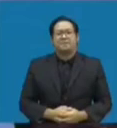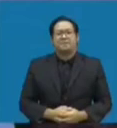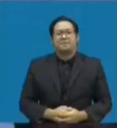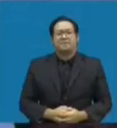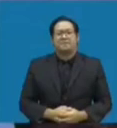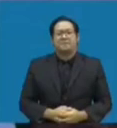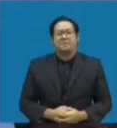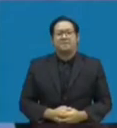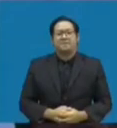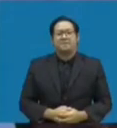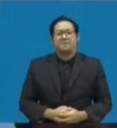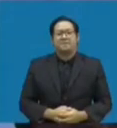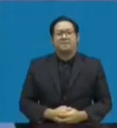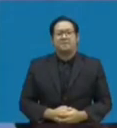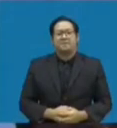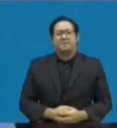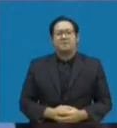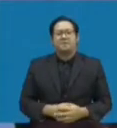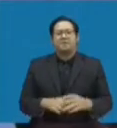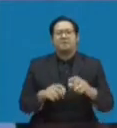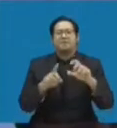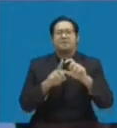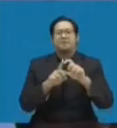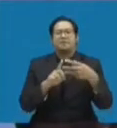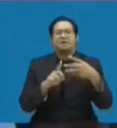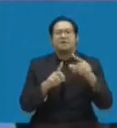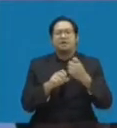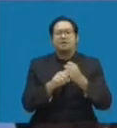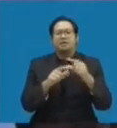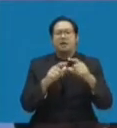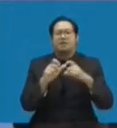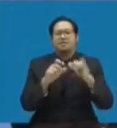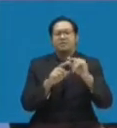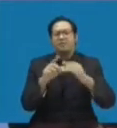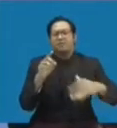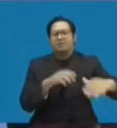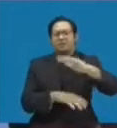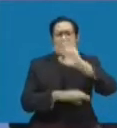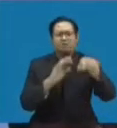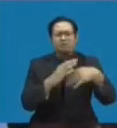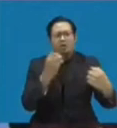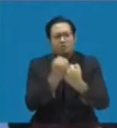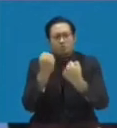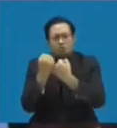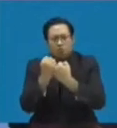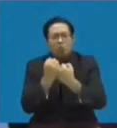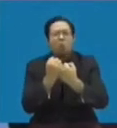dukungan delegasi semua provinsi luar biasa